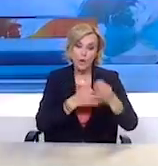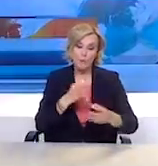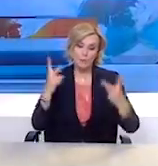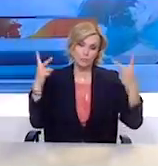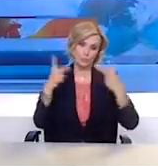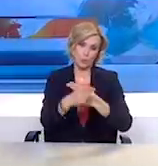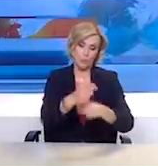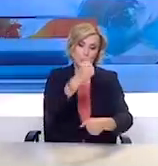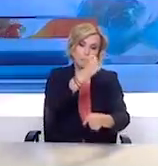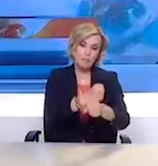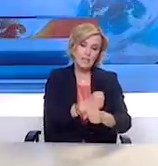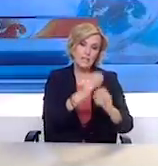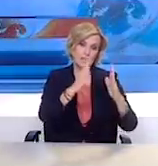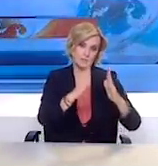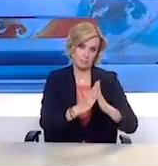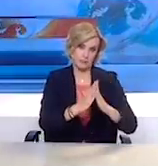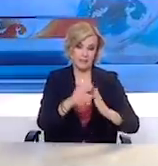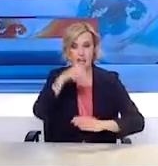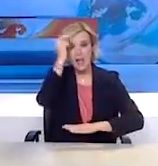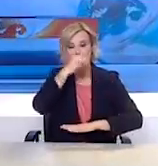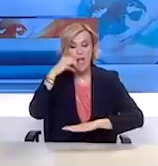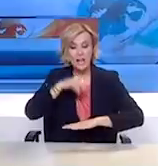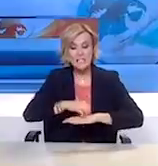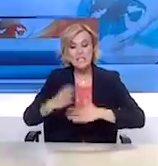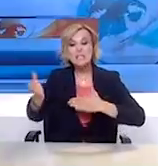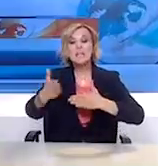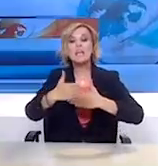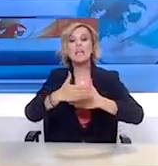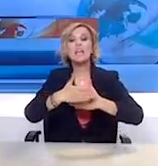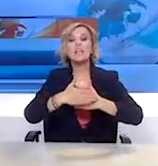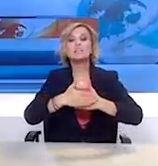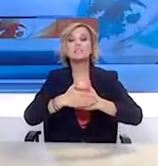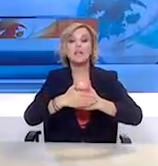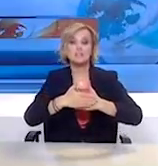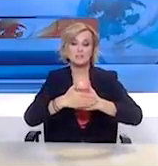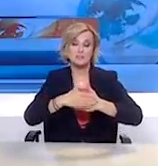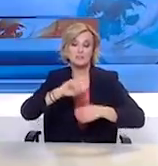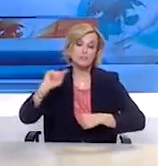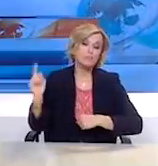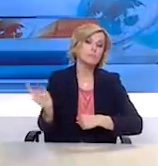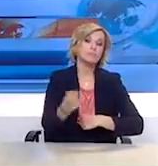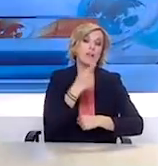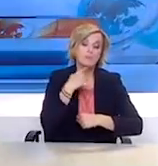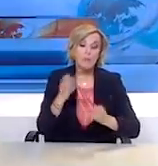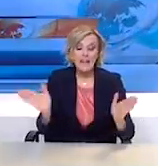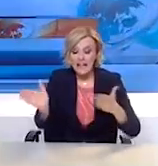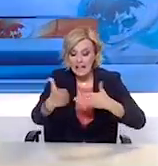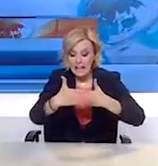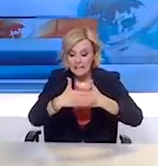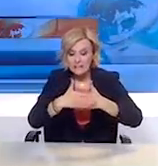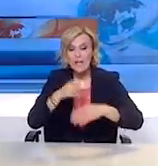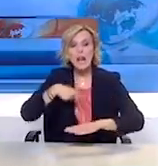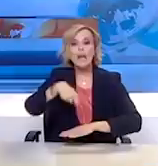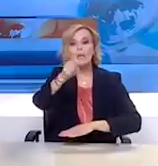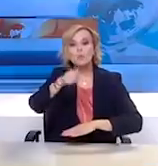Τους αποτρέπει. Οι εκκλησίες δεν είναι ανοιχτές για τους πιστούς και αυτό είναι το νόημα των κεκλεισμένων των θυρών τελέσεως